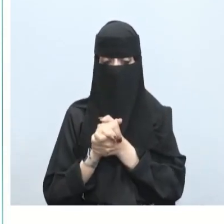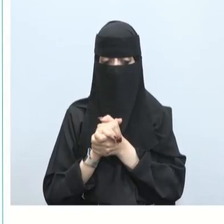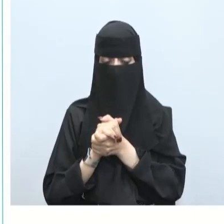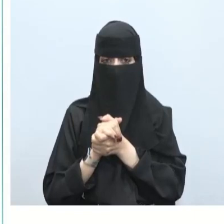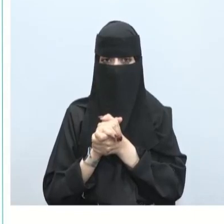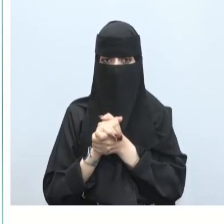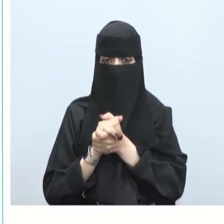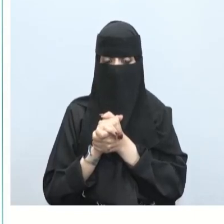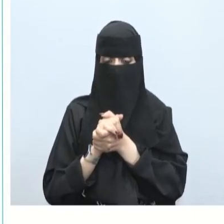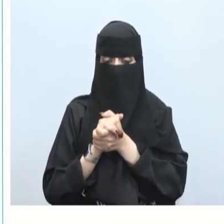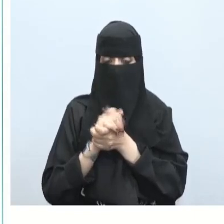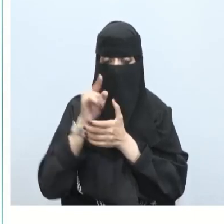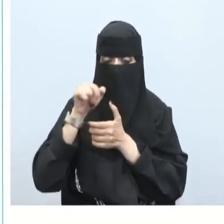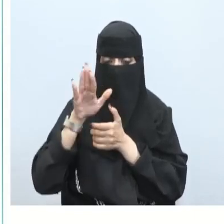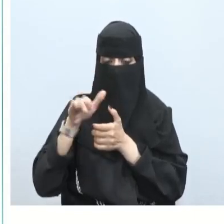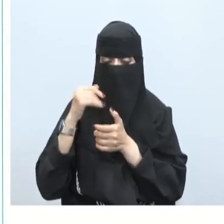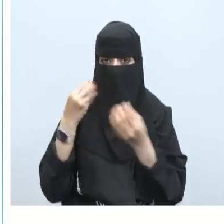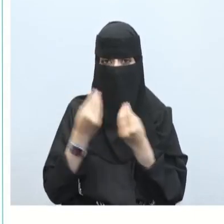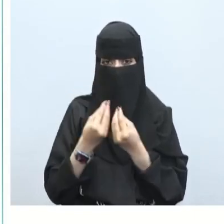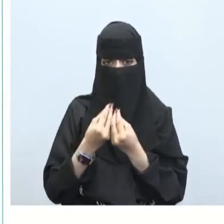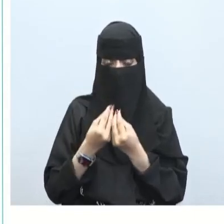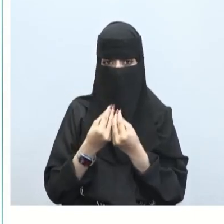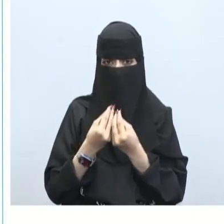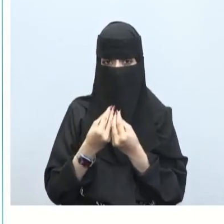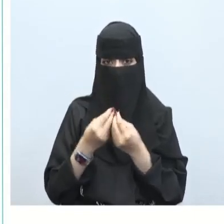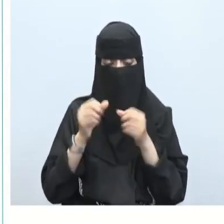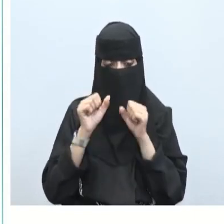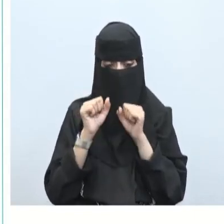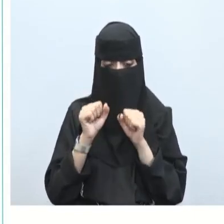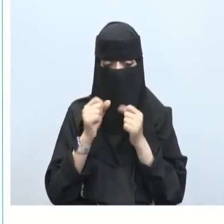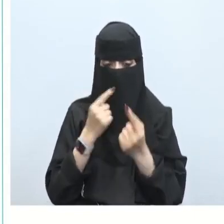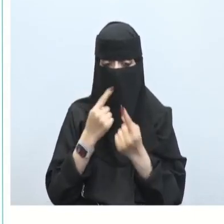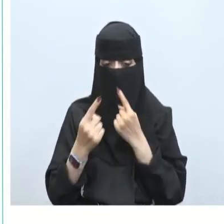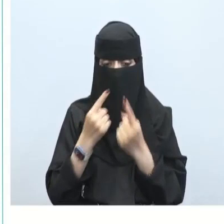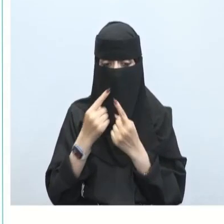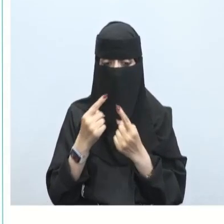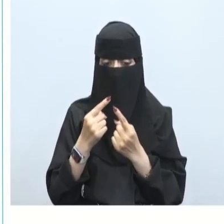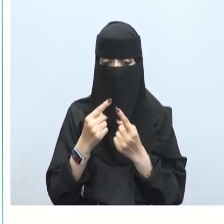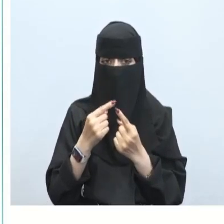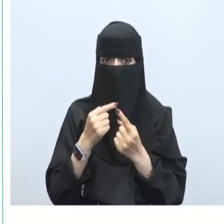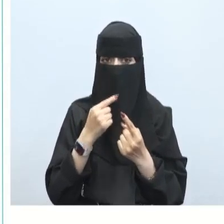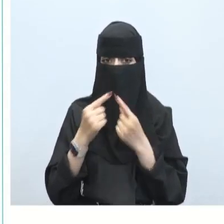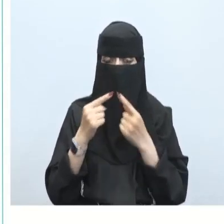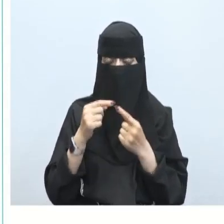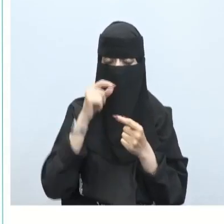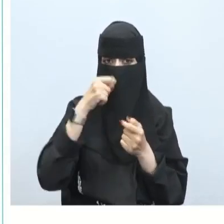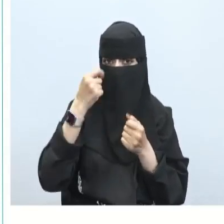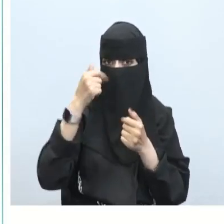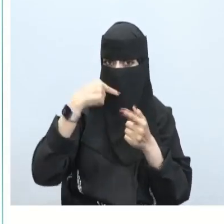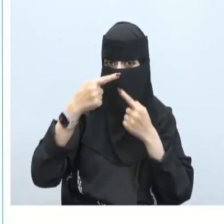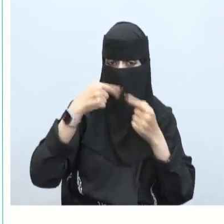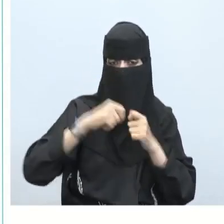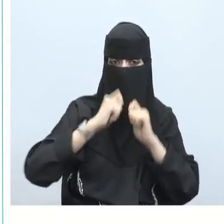ايضا لابد كما ذكرنا هي مبنيه على التفاوض حول الاسعار اسعار النقل اسعار التخزين اسعار